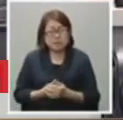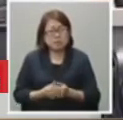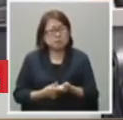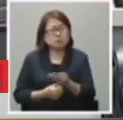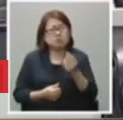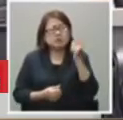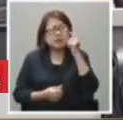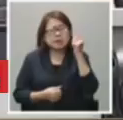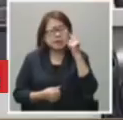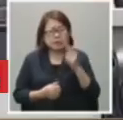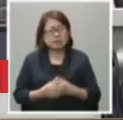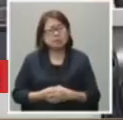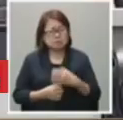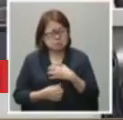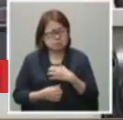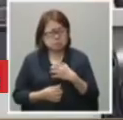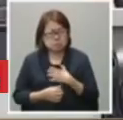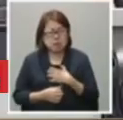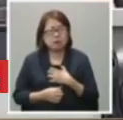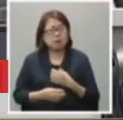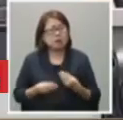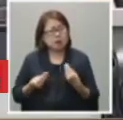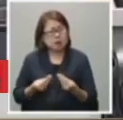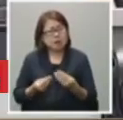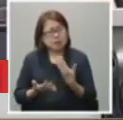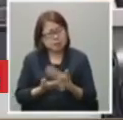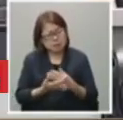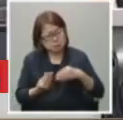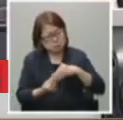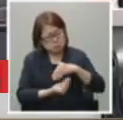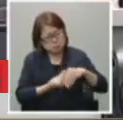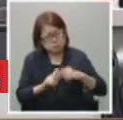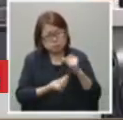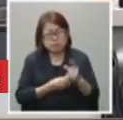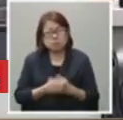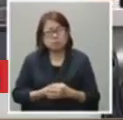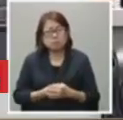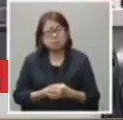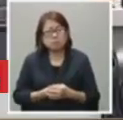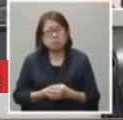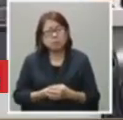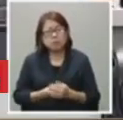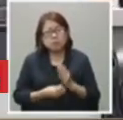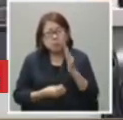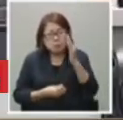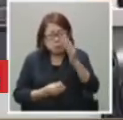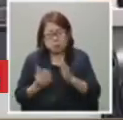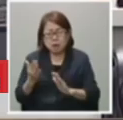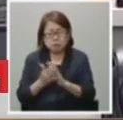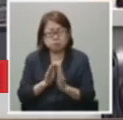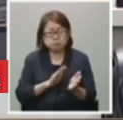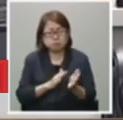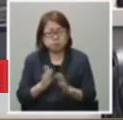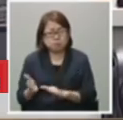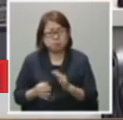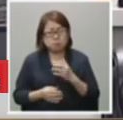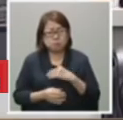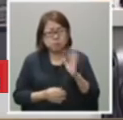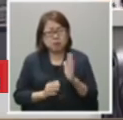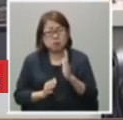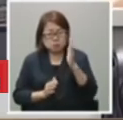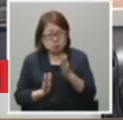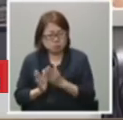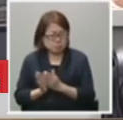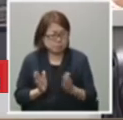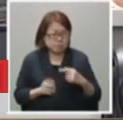หวังครับว่าการบริหารราชการแผ่นดินทางด้านเศรษฐกิจท่านจะไม่ทำให้ประเทศล่มจมครับ6เดือนข้างหน้า